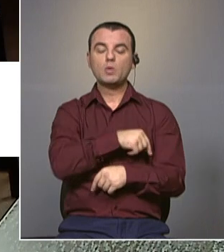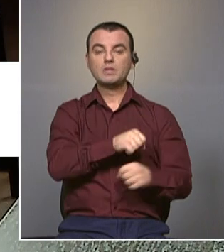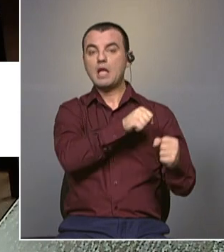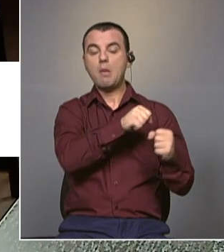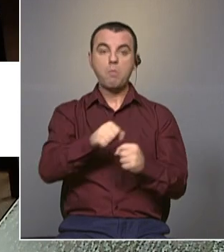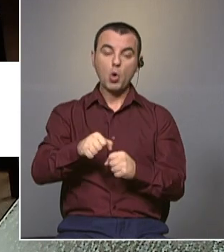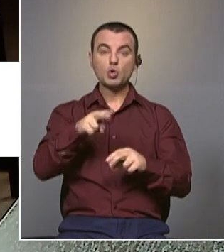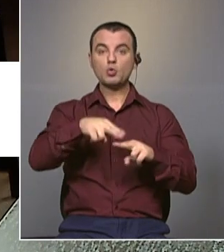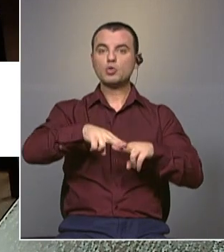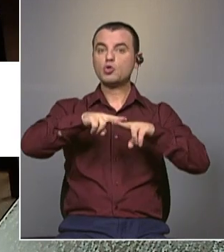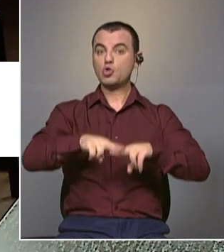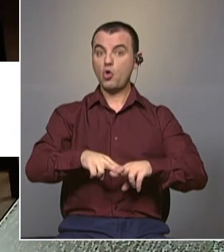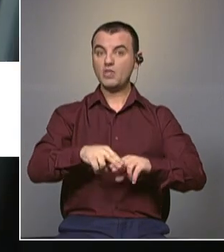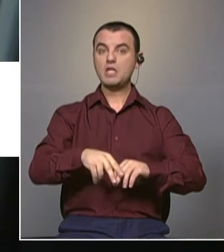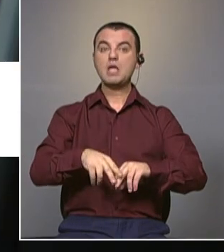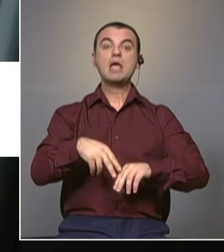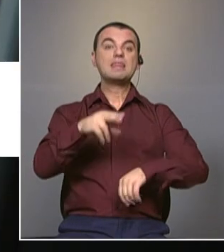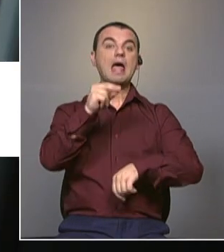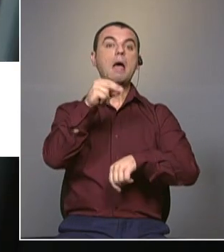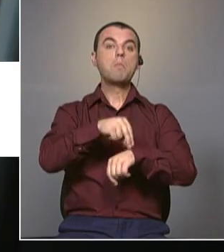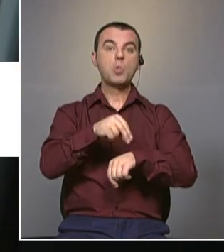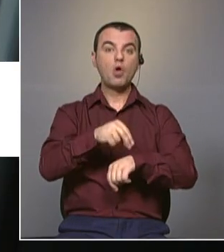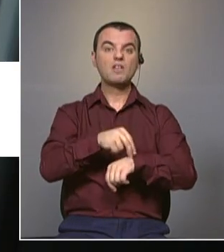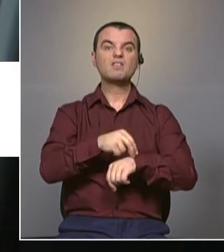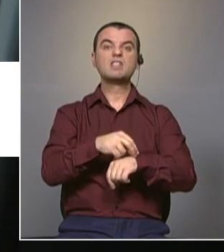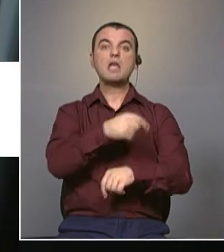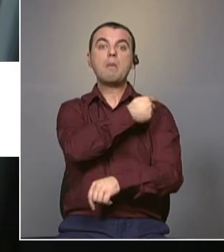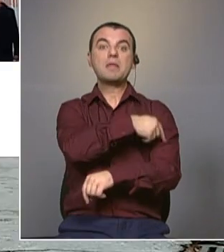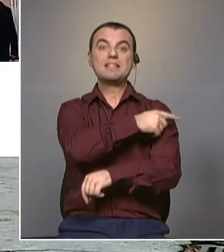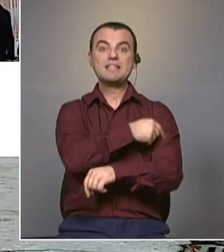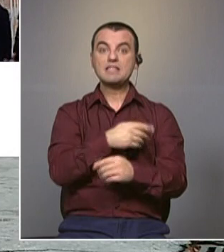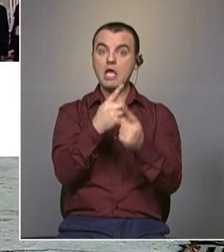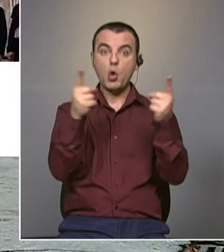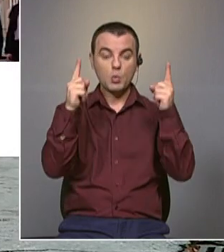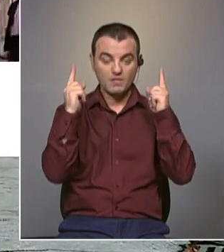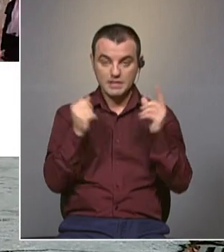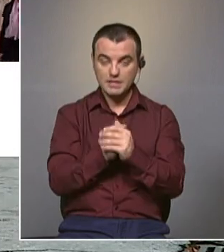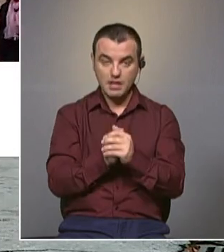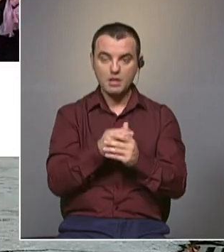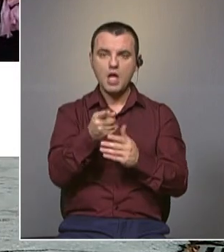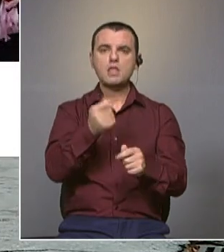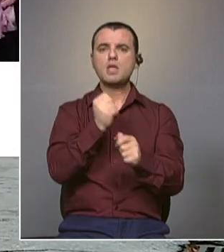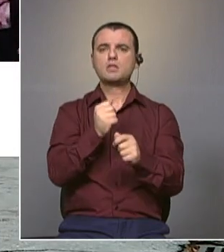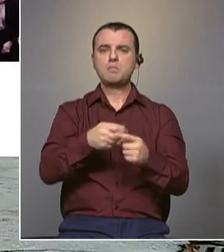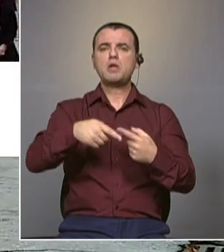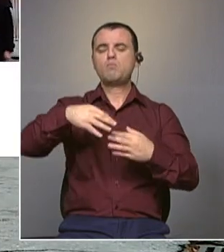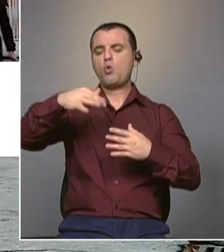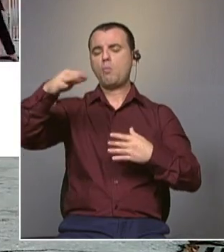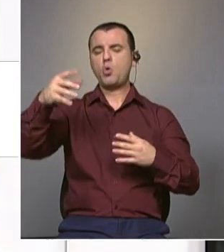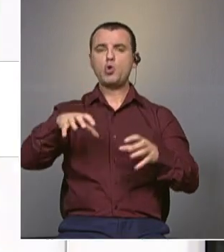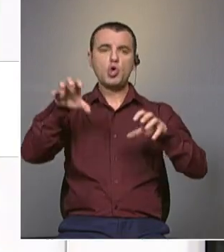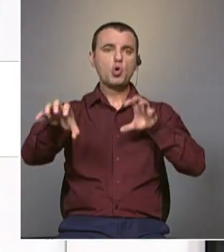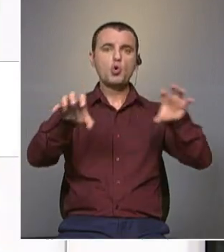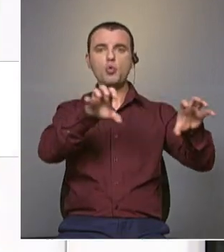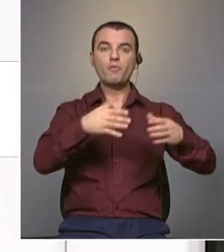основите на Пловдивския медицински университет. Днес възпитаниците на гимназията са създали многобройни клубове по интереси, имат